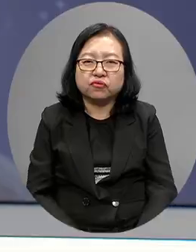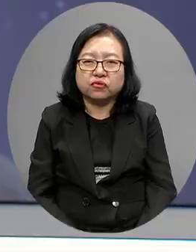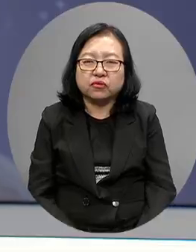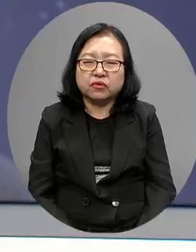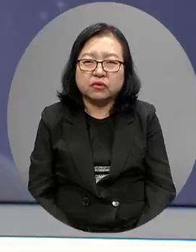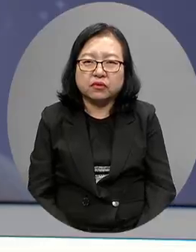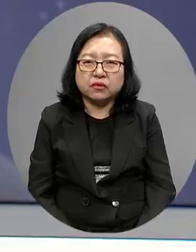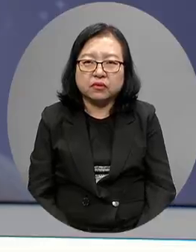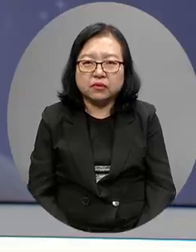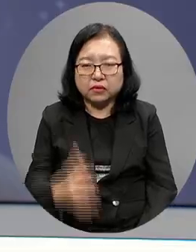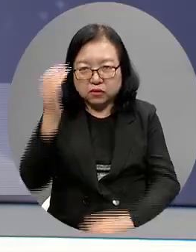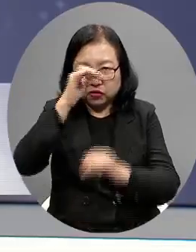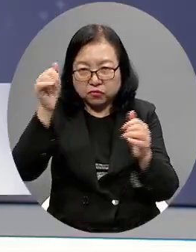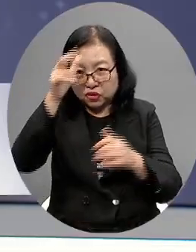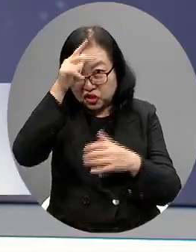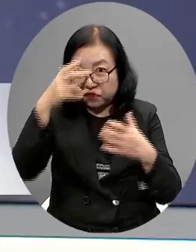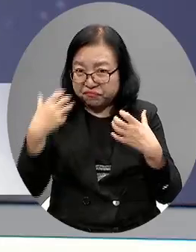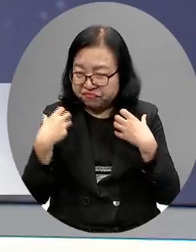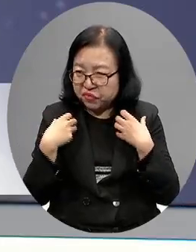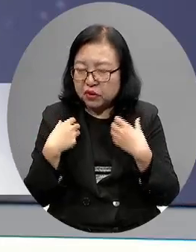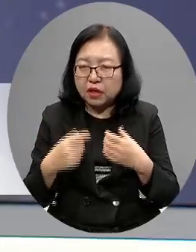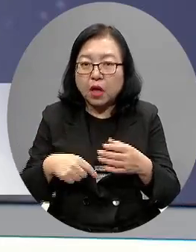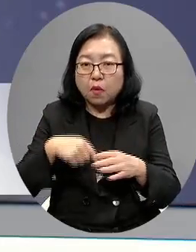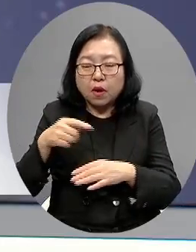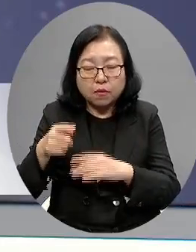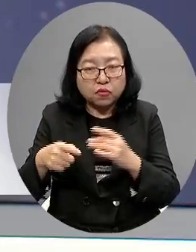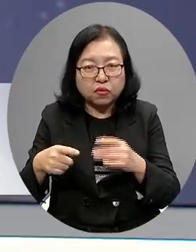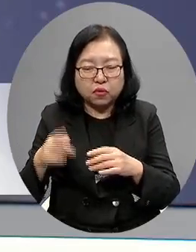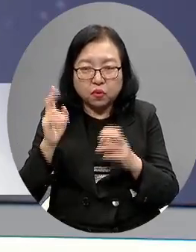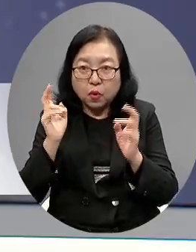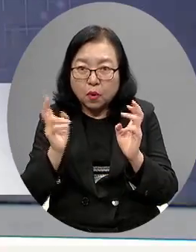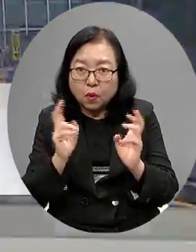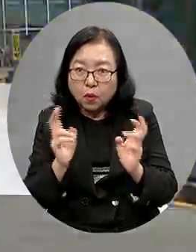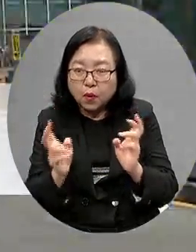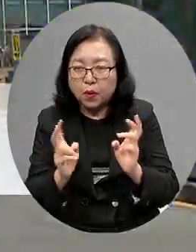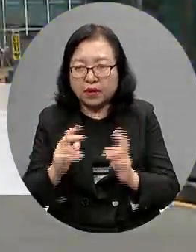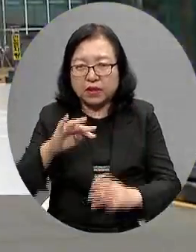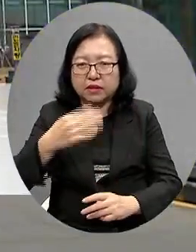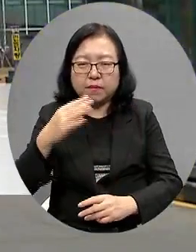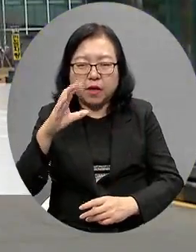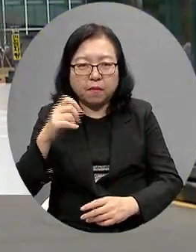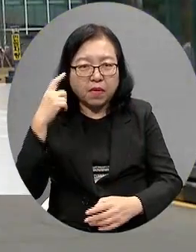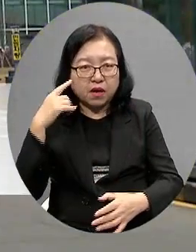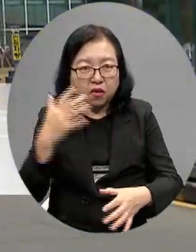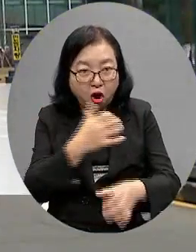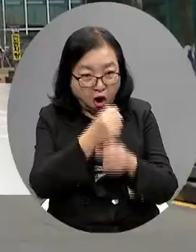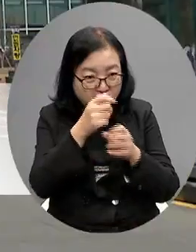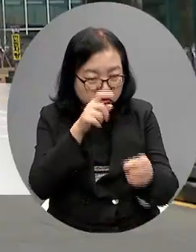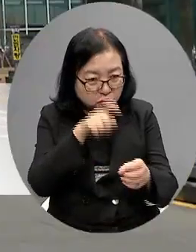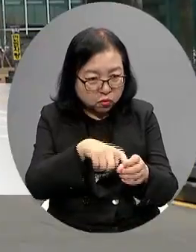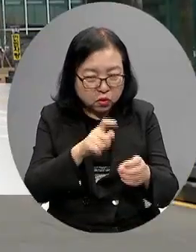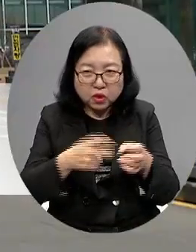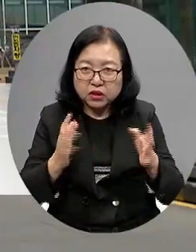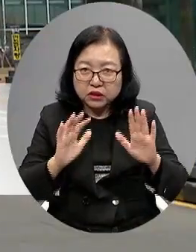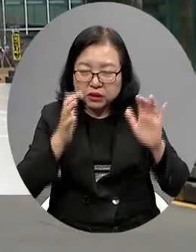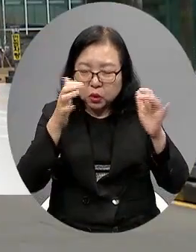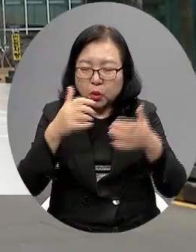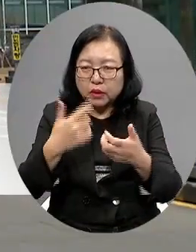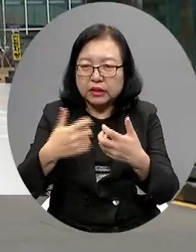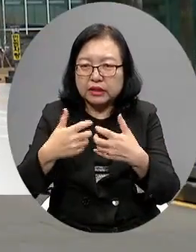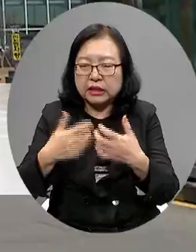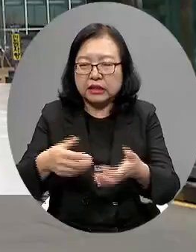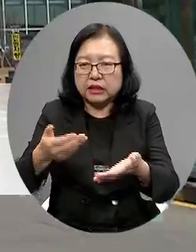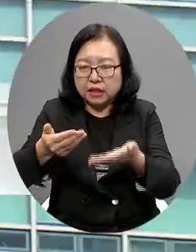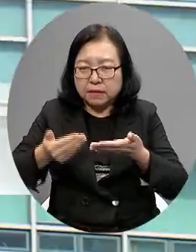있습니다 충북 경찰청은 외부 업체에서 400만 원 어치 연구용 드론과 장비를 받은 서울 경찰청